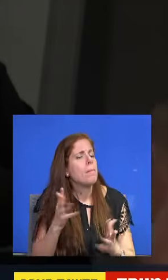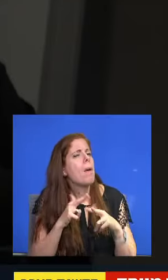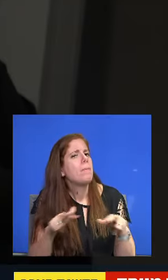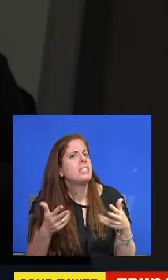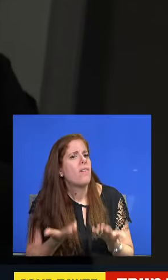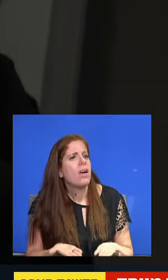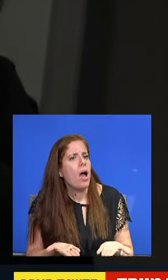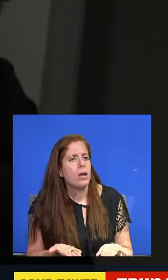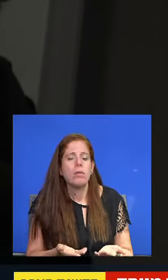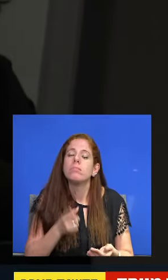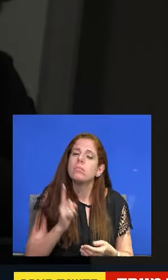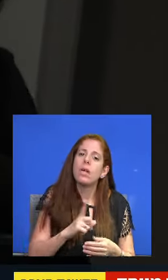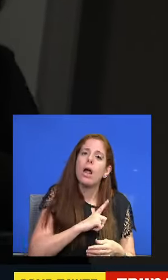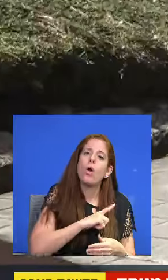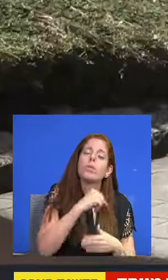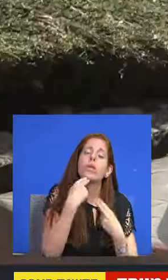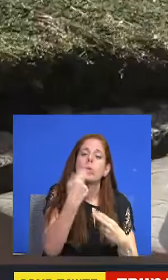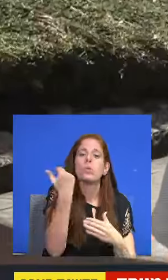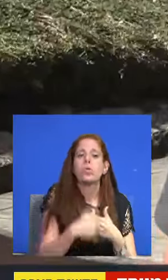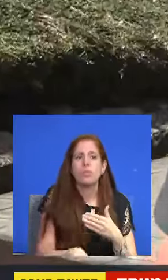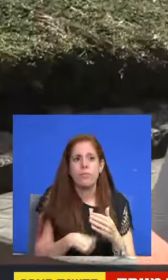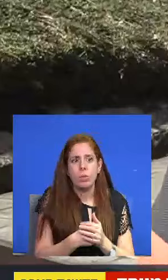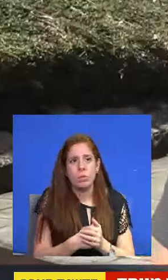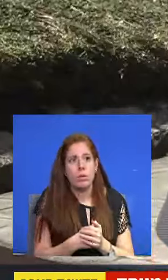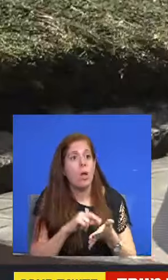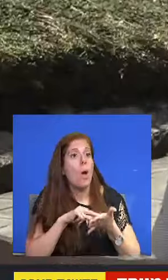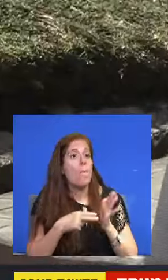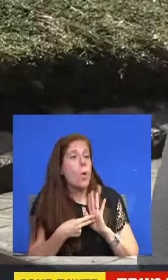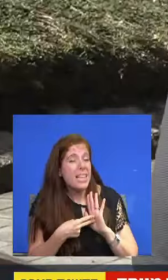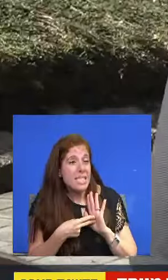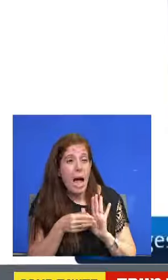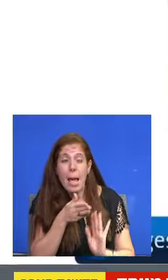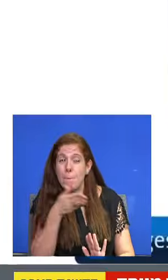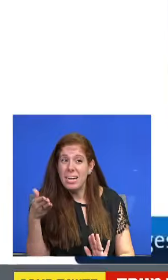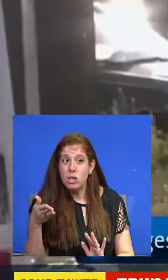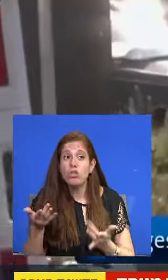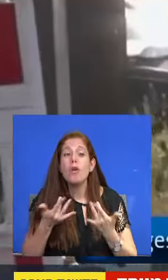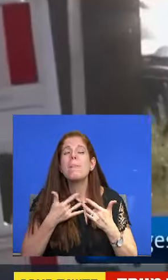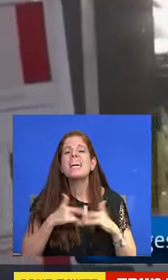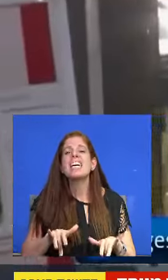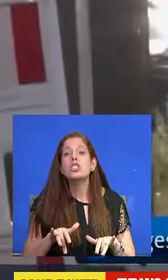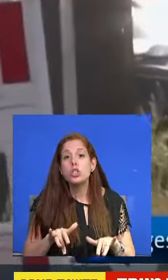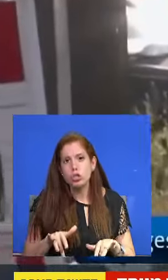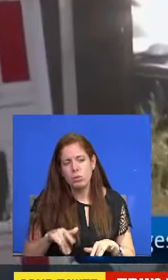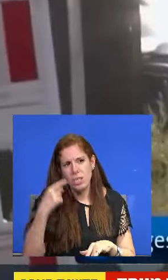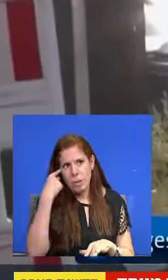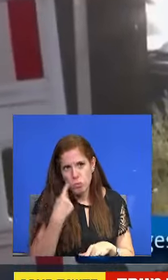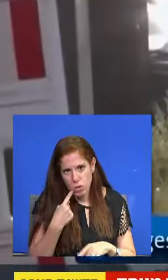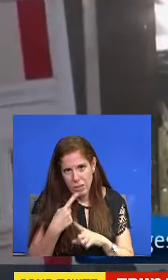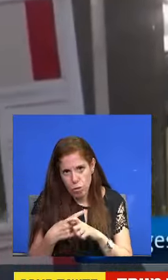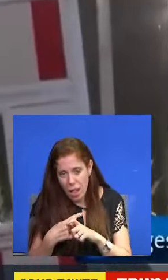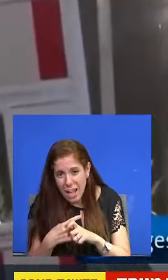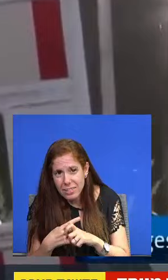We just have to wait for the final answer. A right-wing politician who denies the Nazi